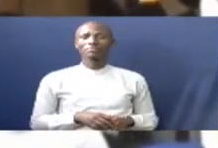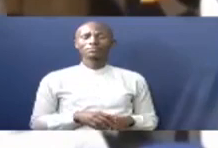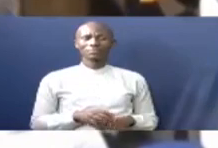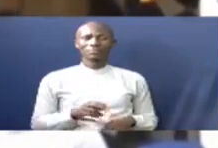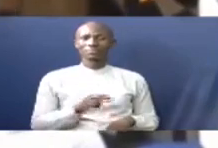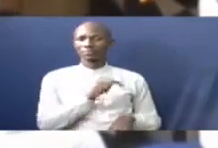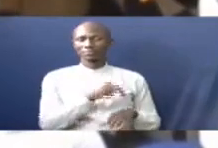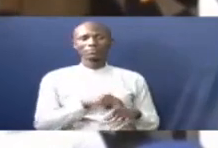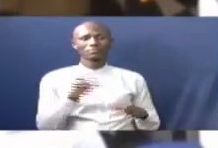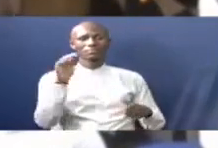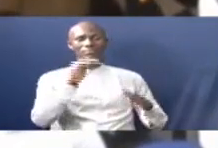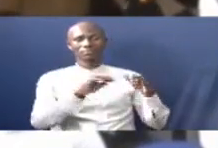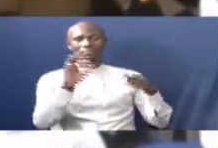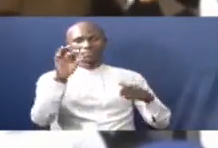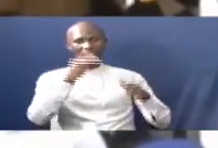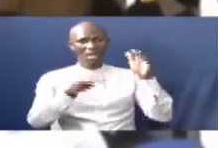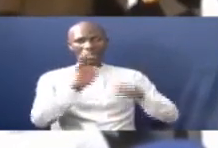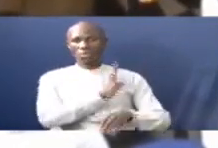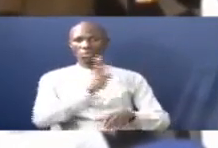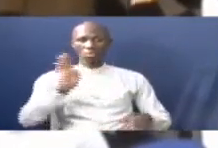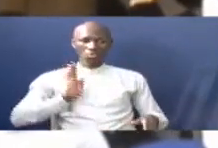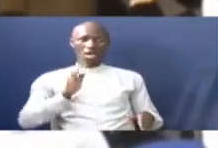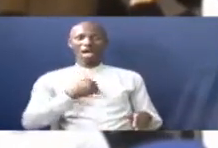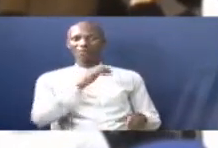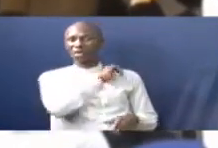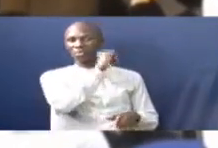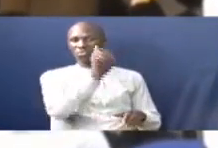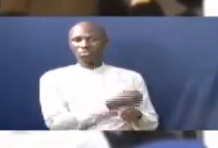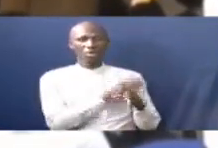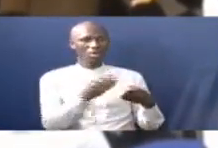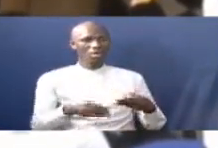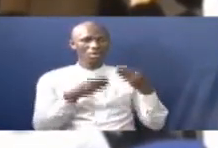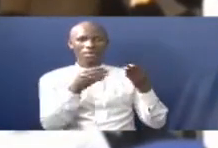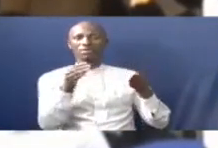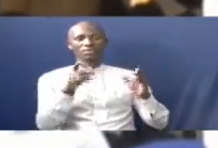ya ODM ndio ina mamlaka ya kupeana certificate. Hakuna mtu mwingine.